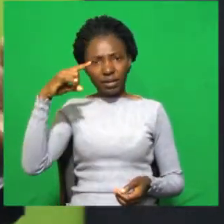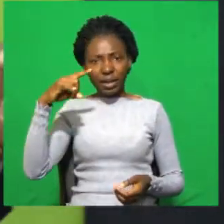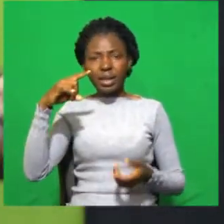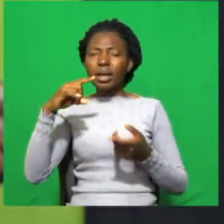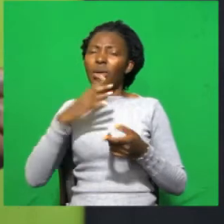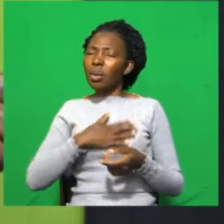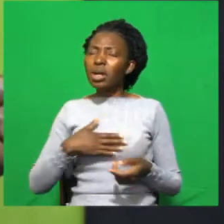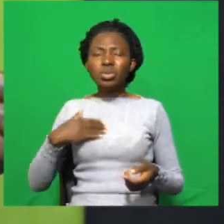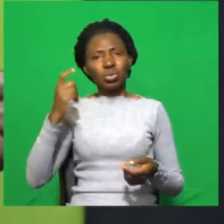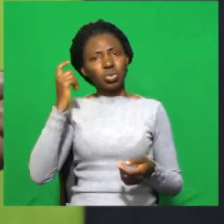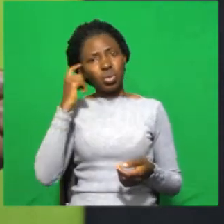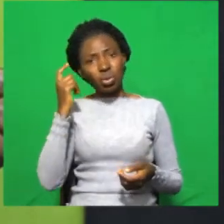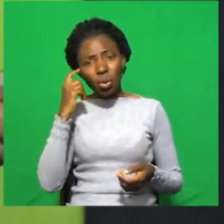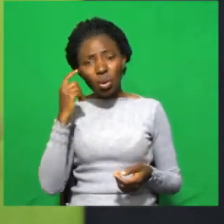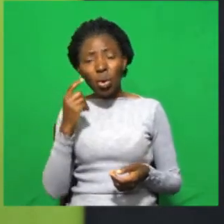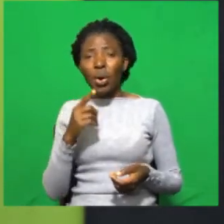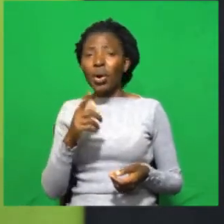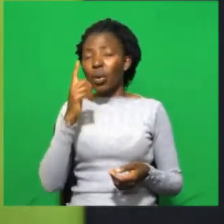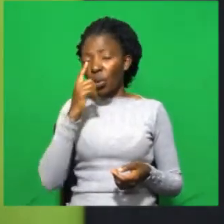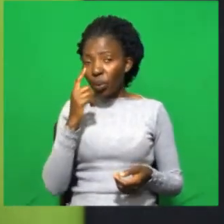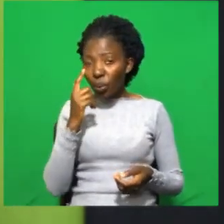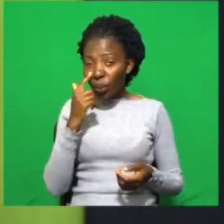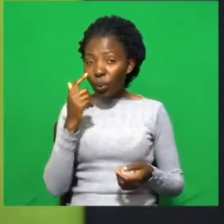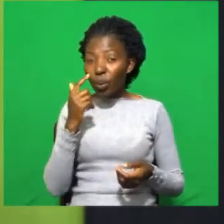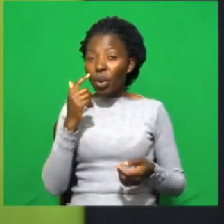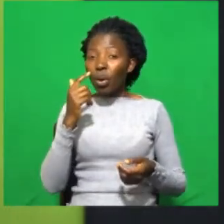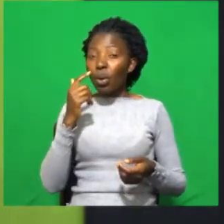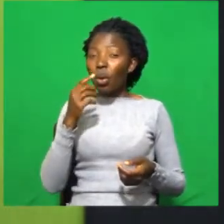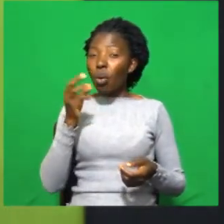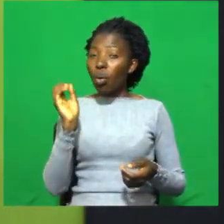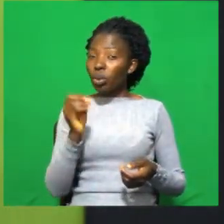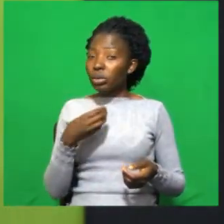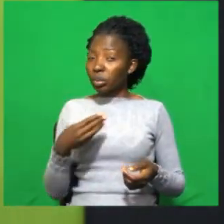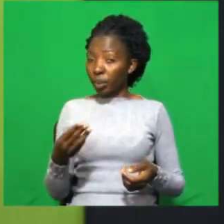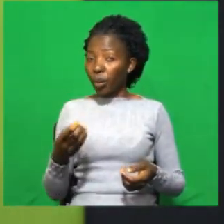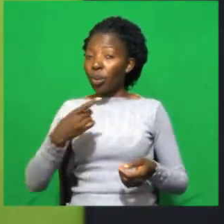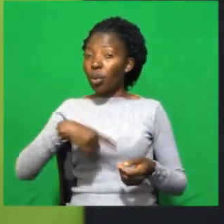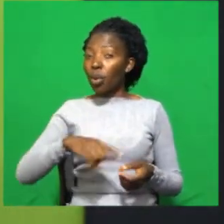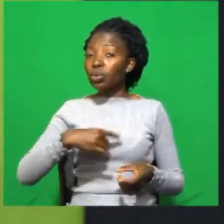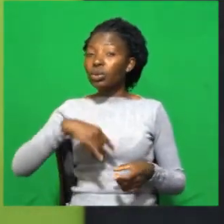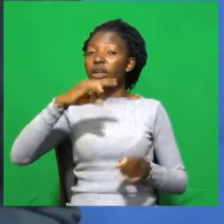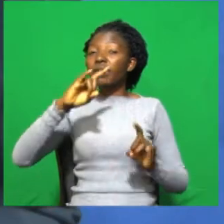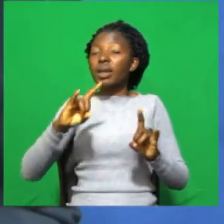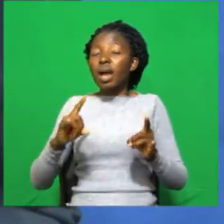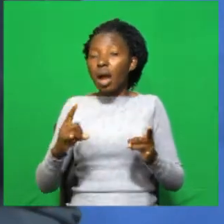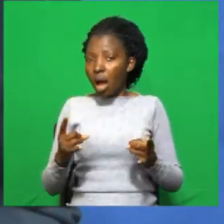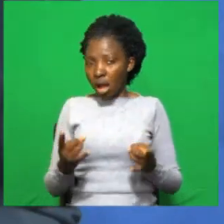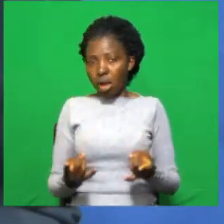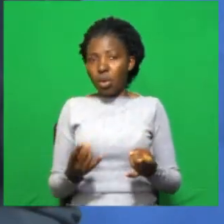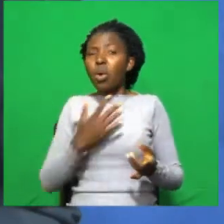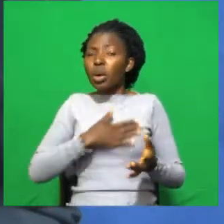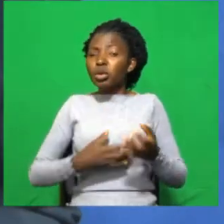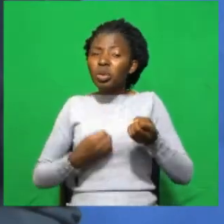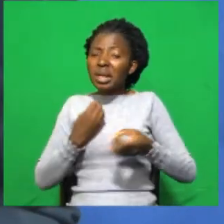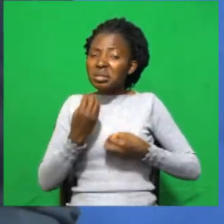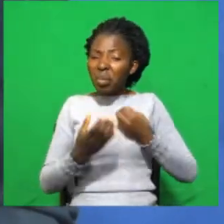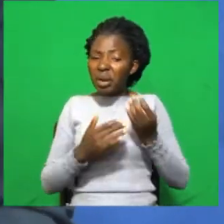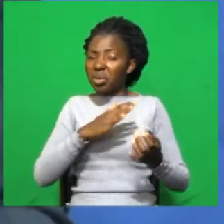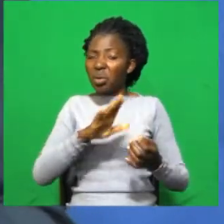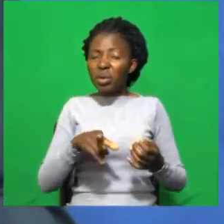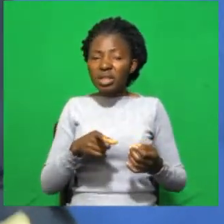yekudzoka kwaJesu nekubvutwa kuya nenyaya yekunzi kune 3.5 years zvakamira